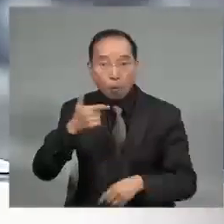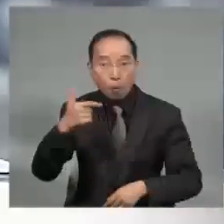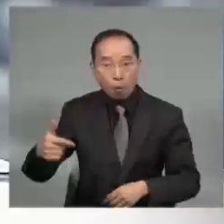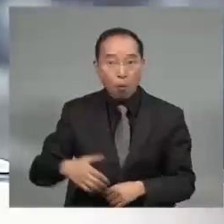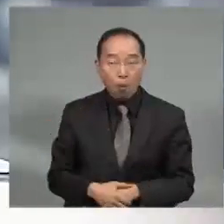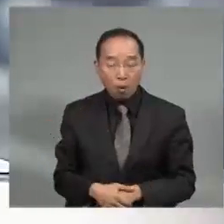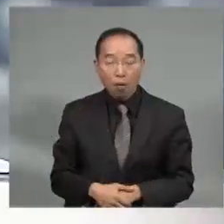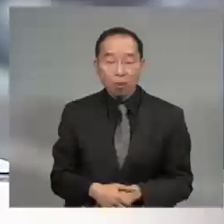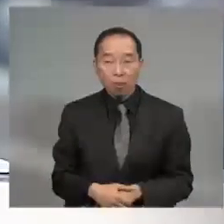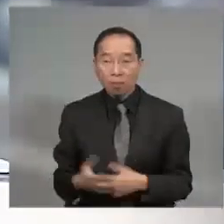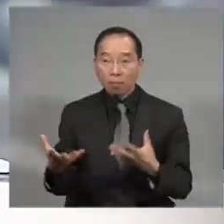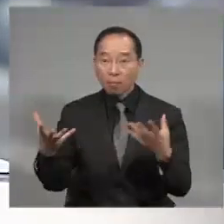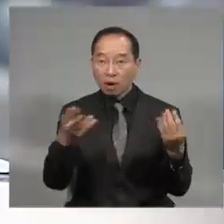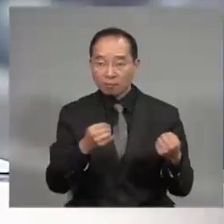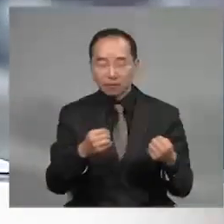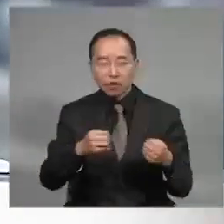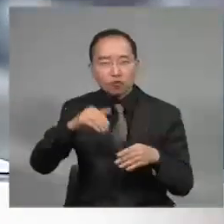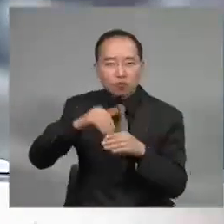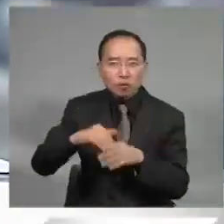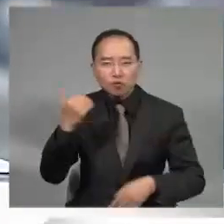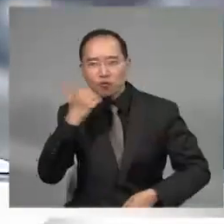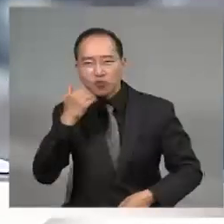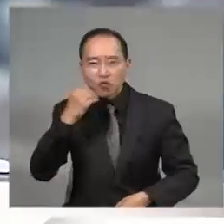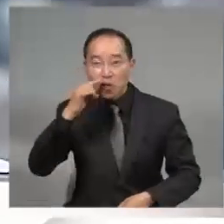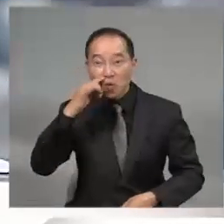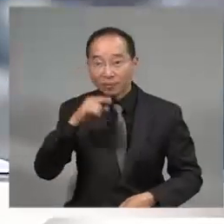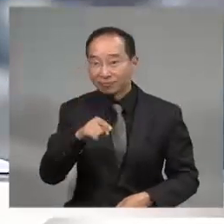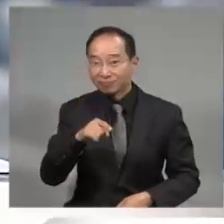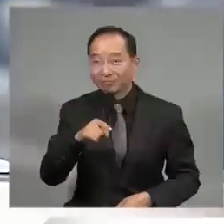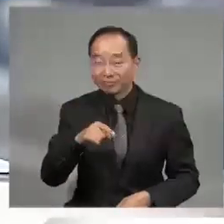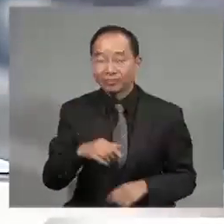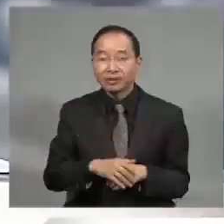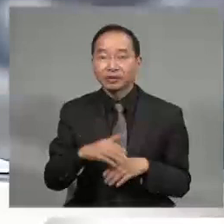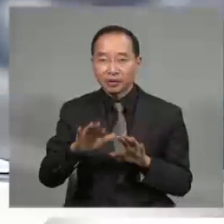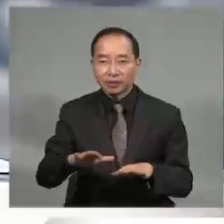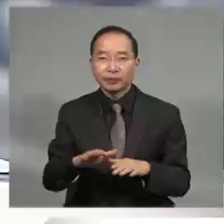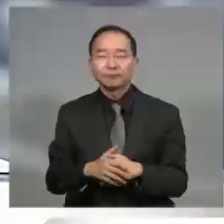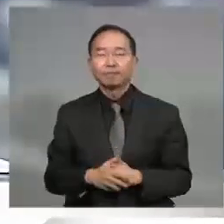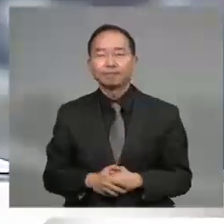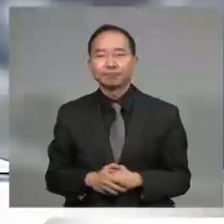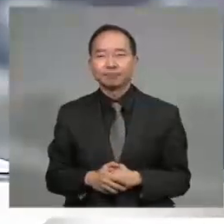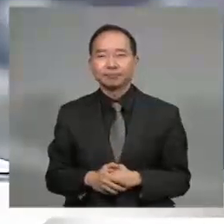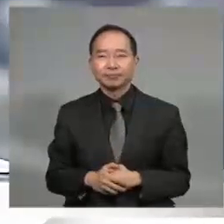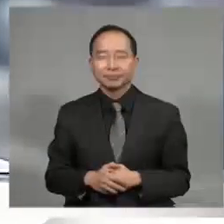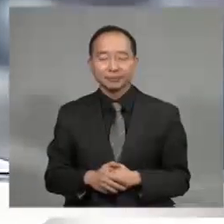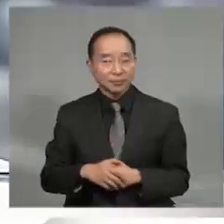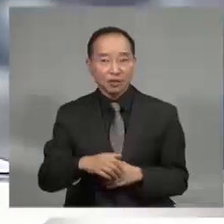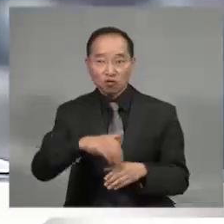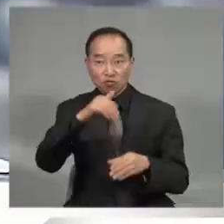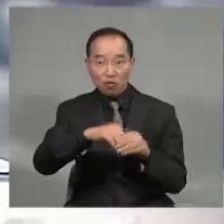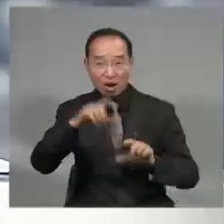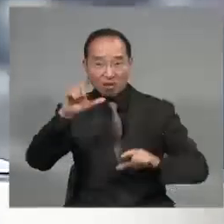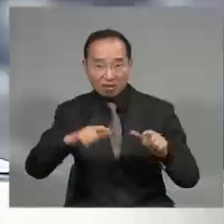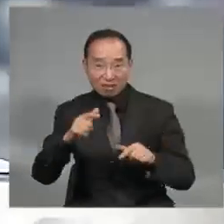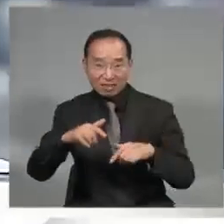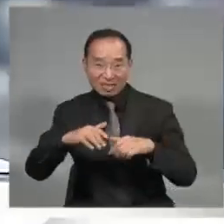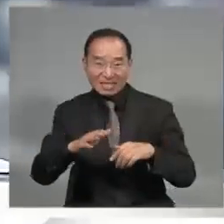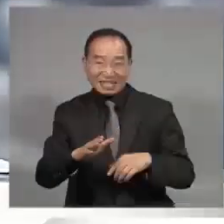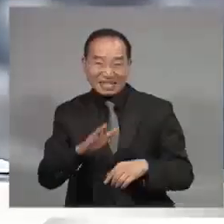많은 유권자분들께서 관심을 갖고 지켜봐 주시는 것 같습니다. 저희도 실시간으로 생중계 해드렸습니다.